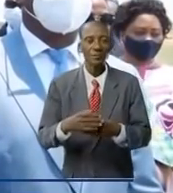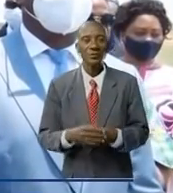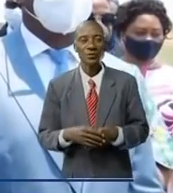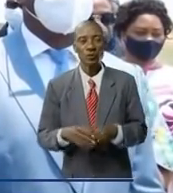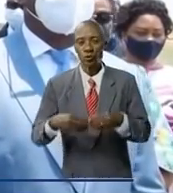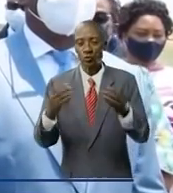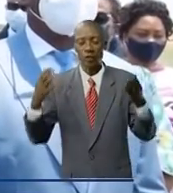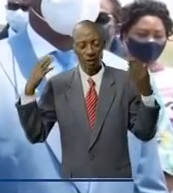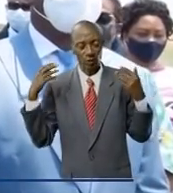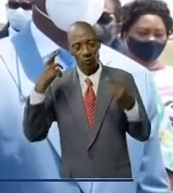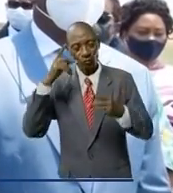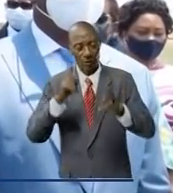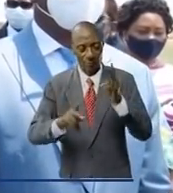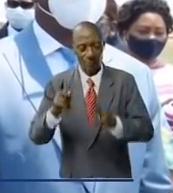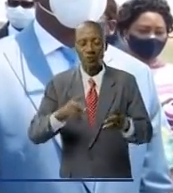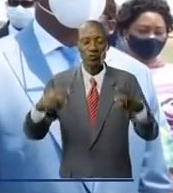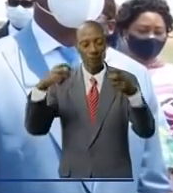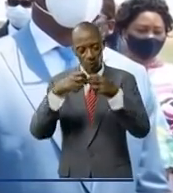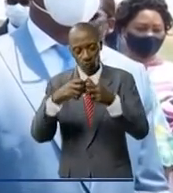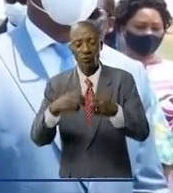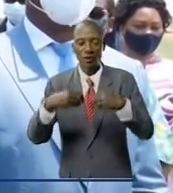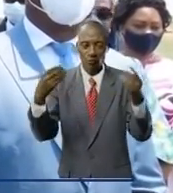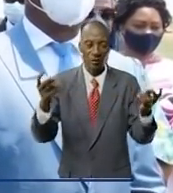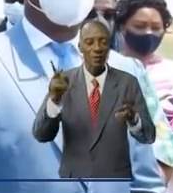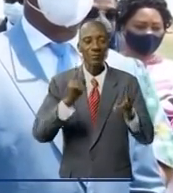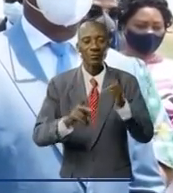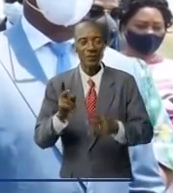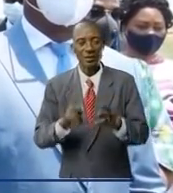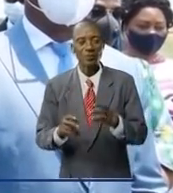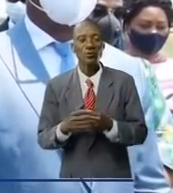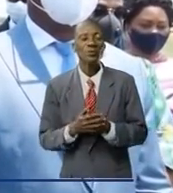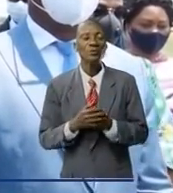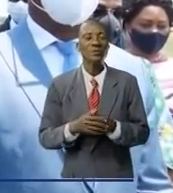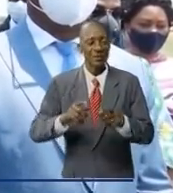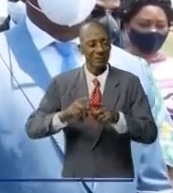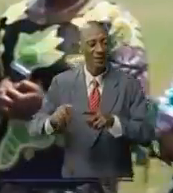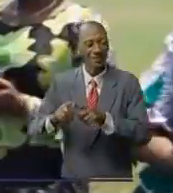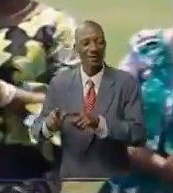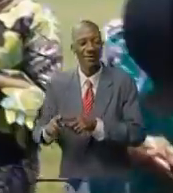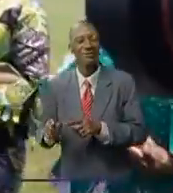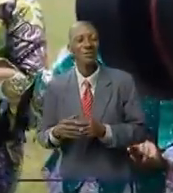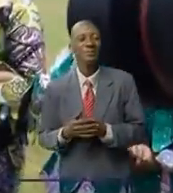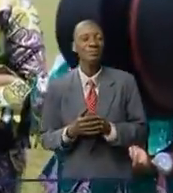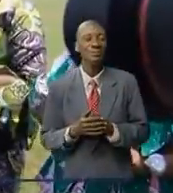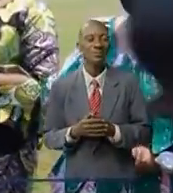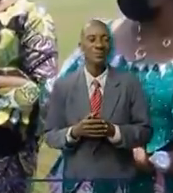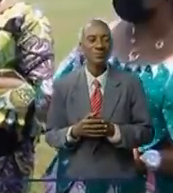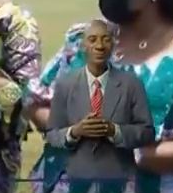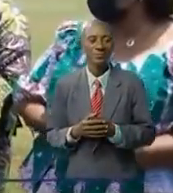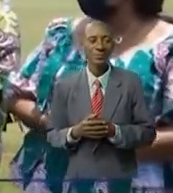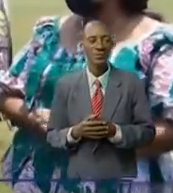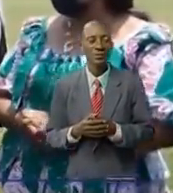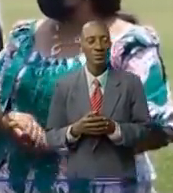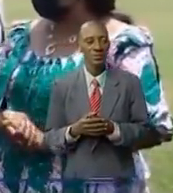nos populations, l'électricité et la santé, donc tous les secteurs vitaux. Et